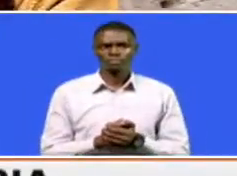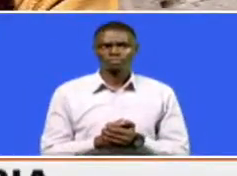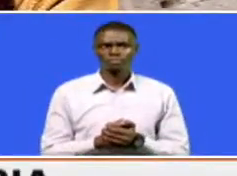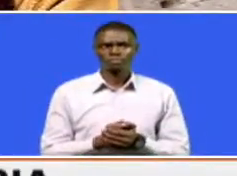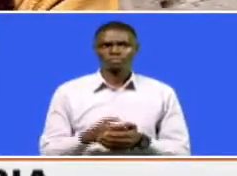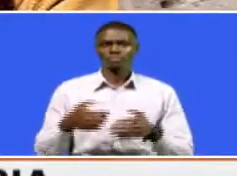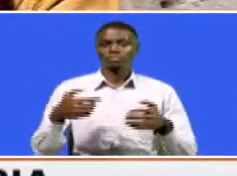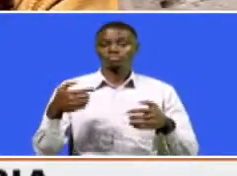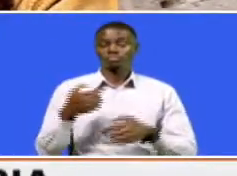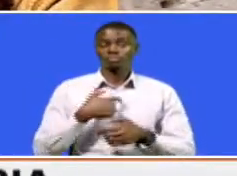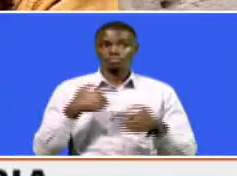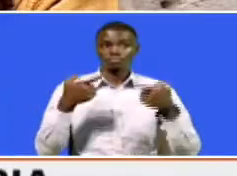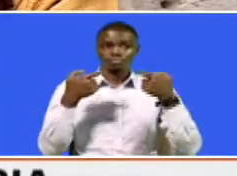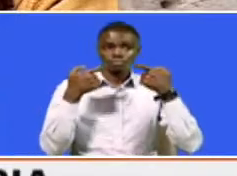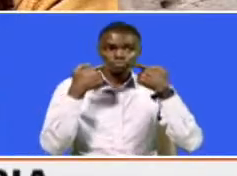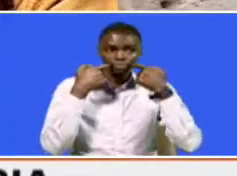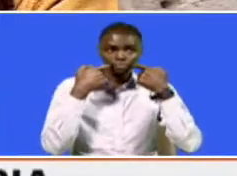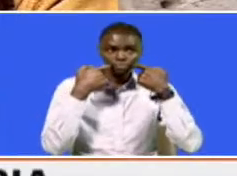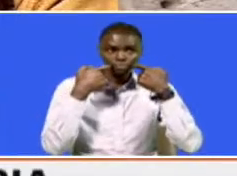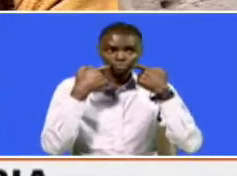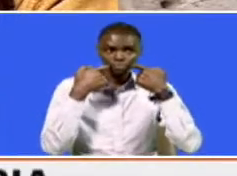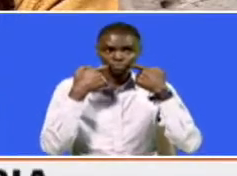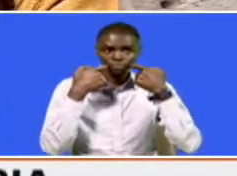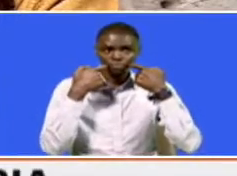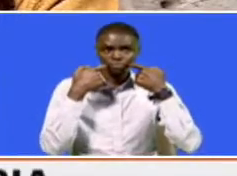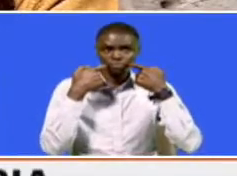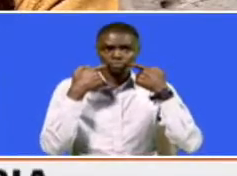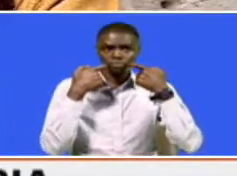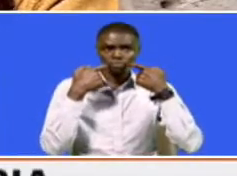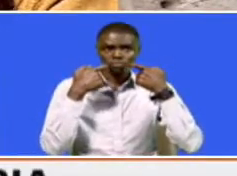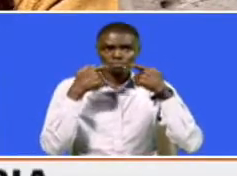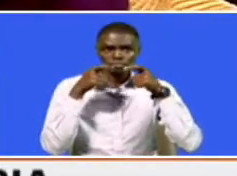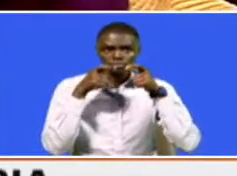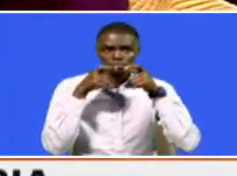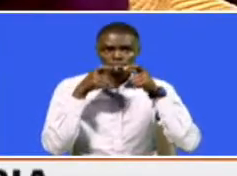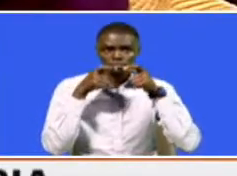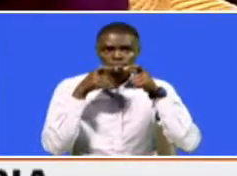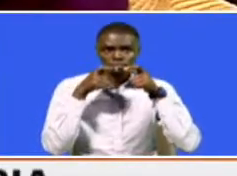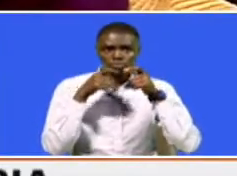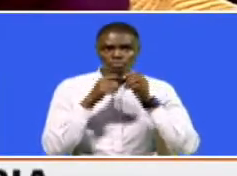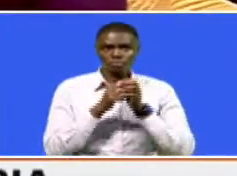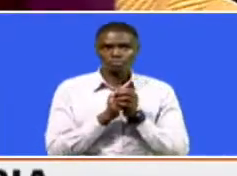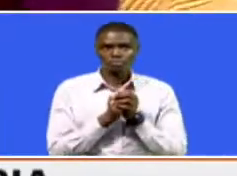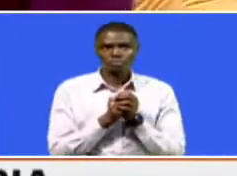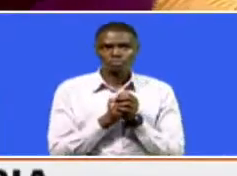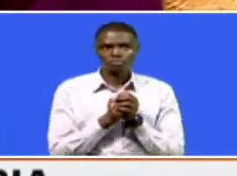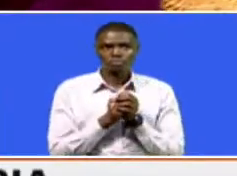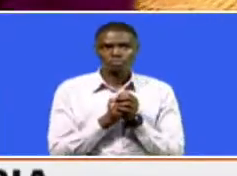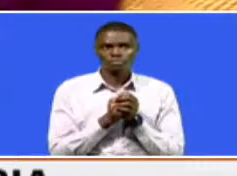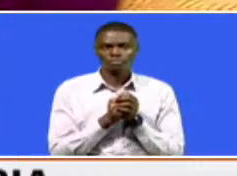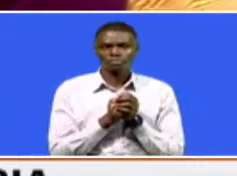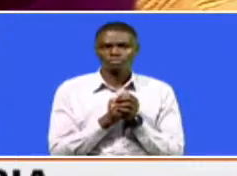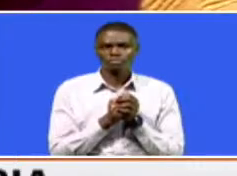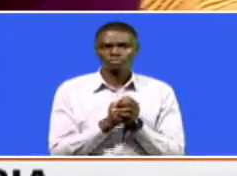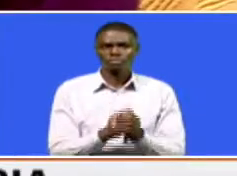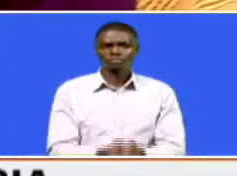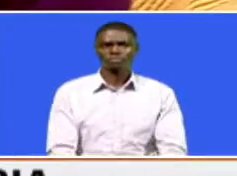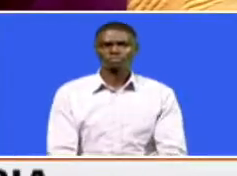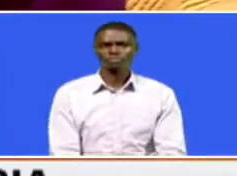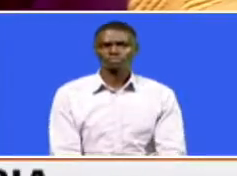HIV positive. Alimbukiza mgonjwa. Haima na HIV sijawaambia